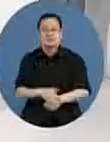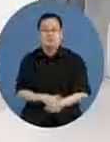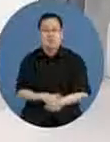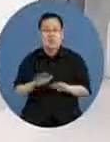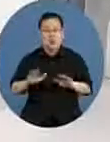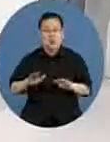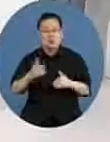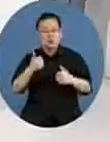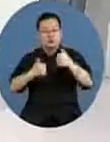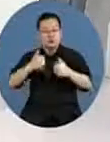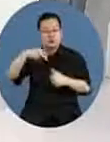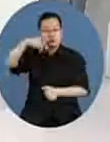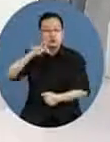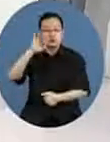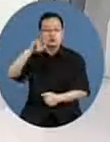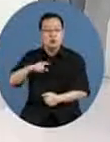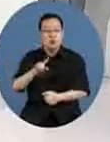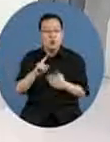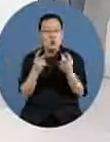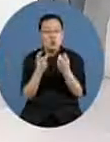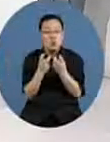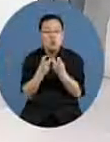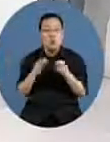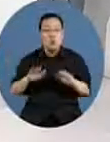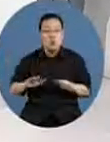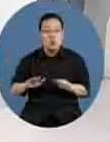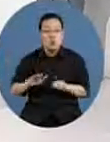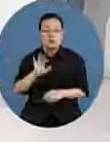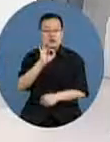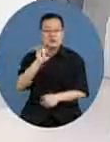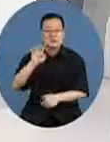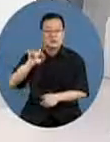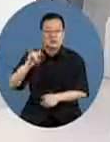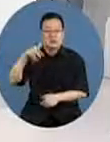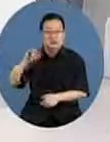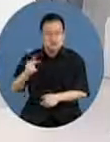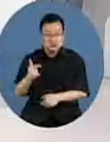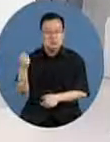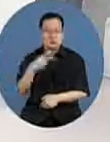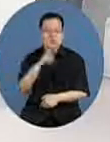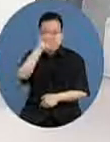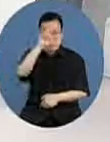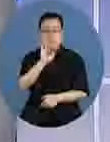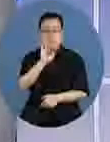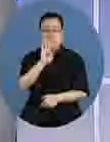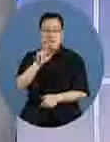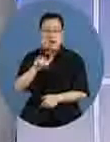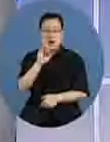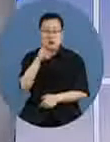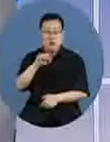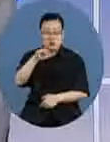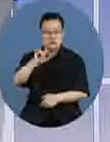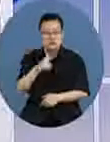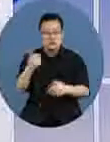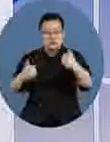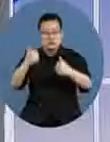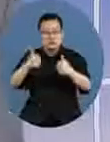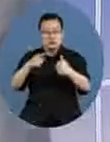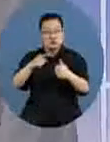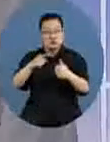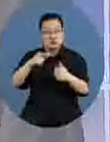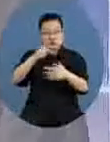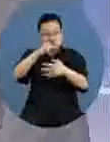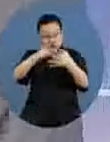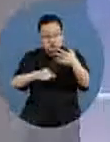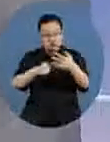승부예비 시간에는 어떤 문제 준비되었죠? 네, 이민호 5단과 네, 박영찬 3단 간의 바둑에서 나온 건데요. 수순의 묘입니다.